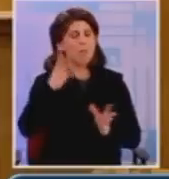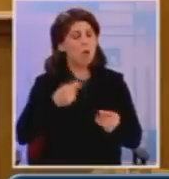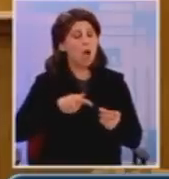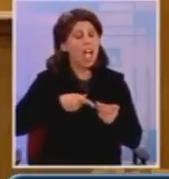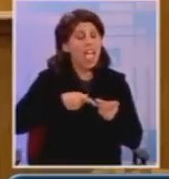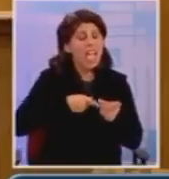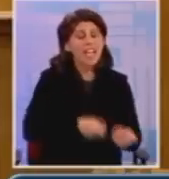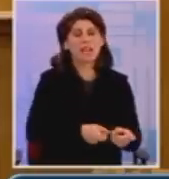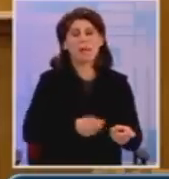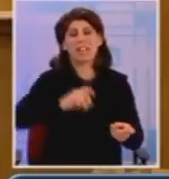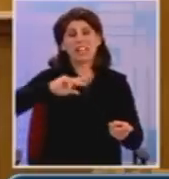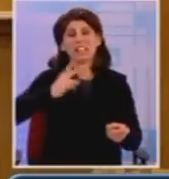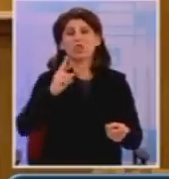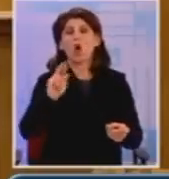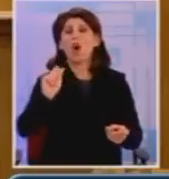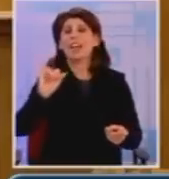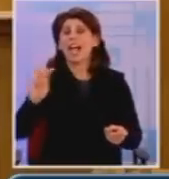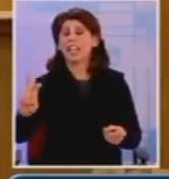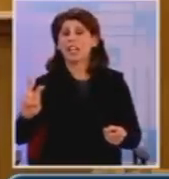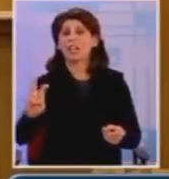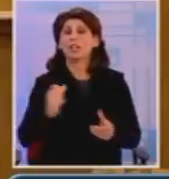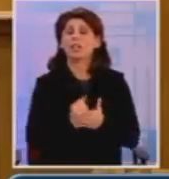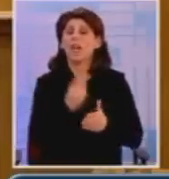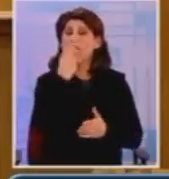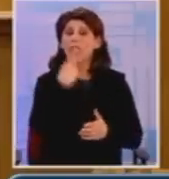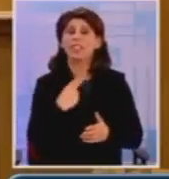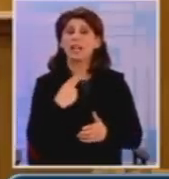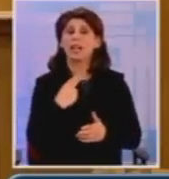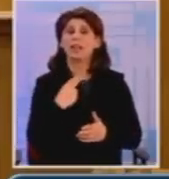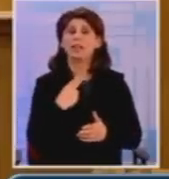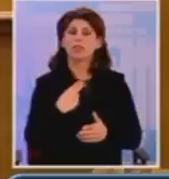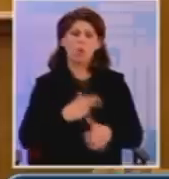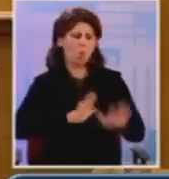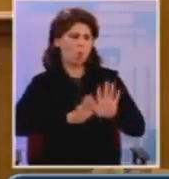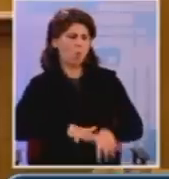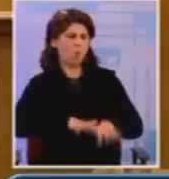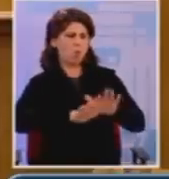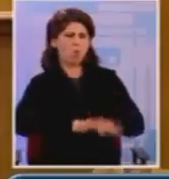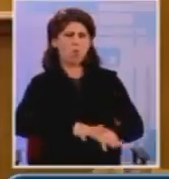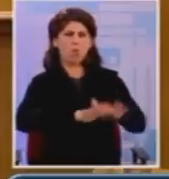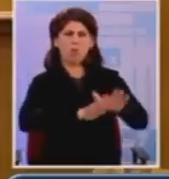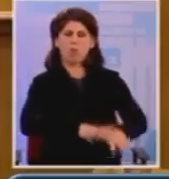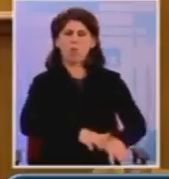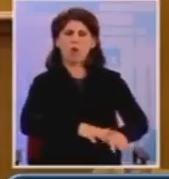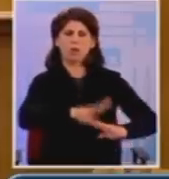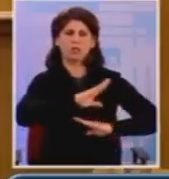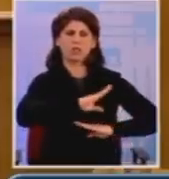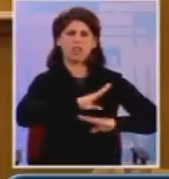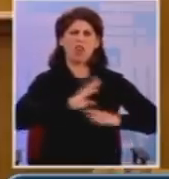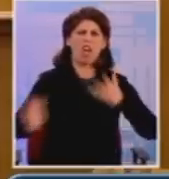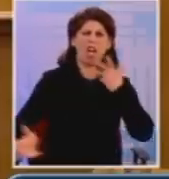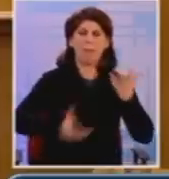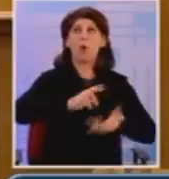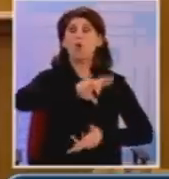Τρίτου Ράιχ και των χιλτρερικών ορδών που κατέκαψαν τον κόσμο, παρά